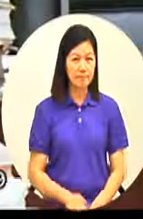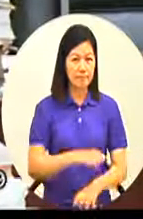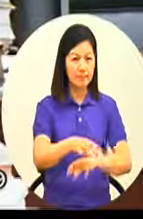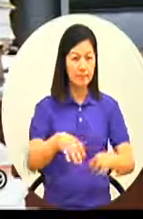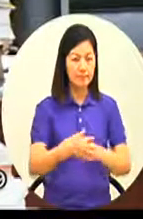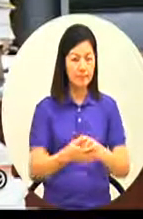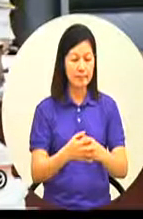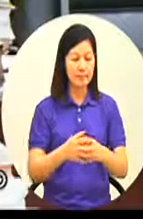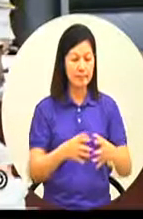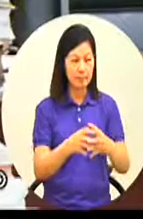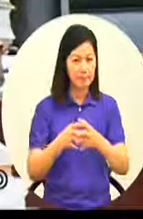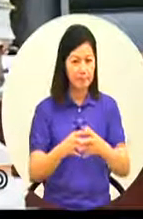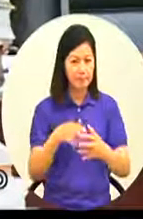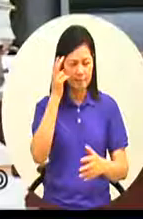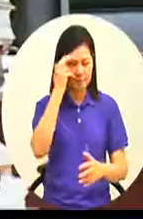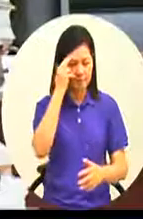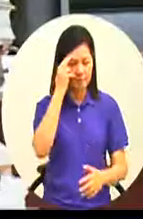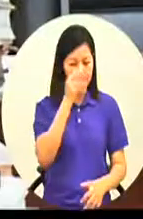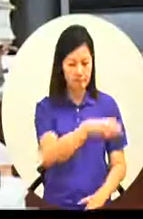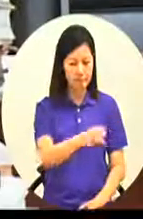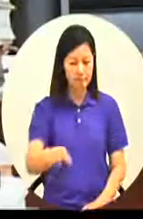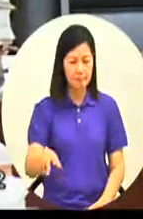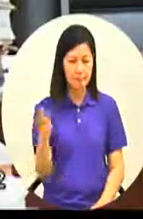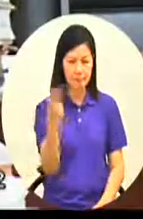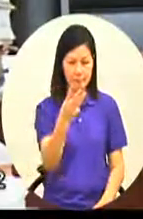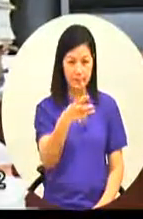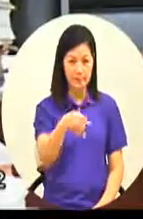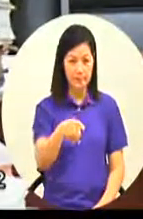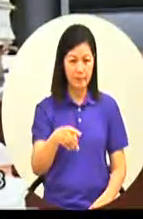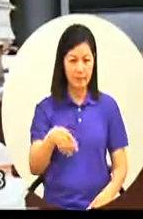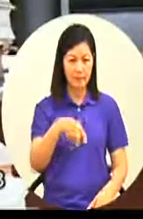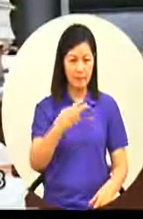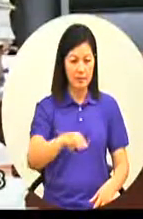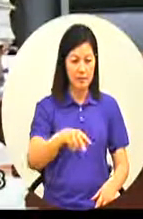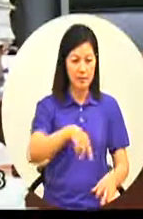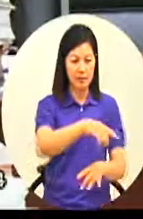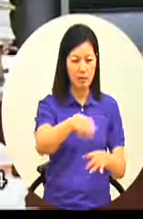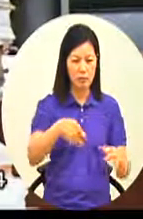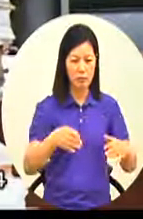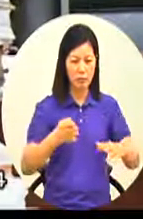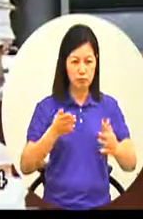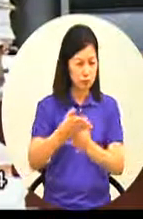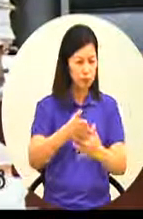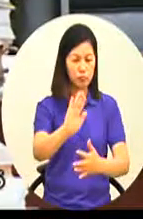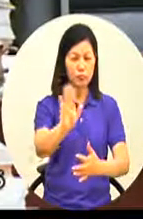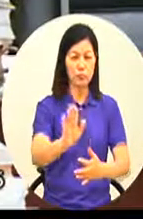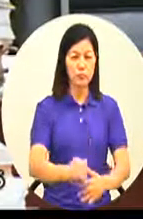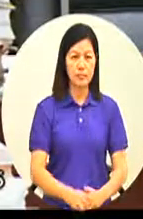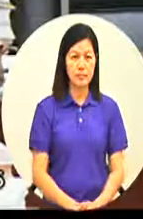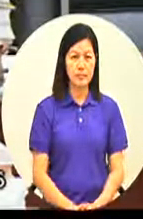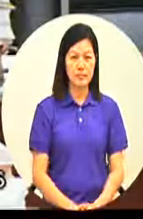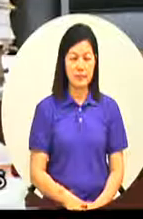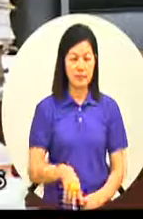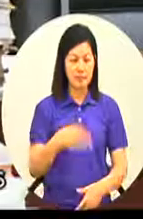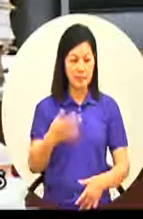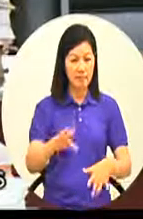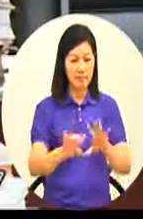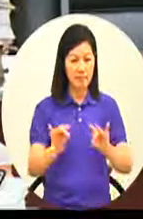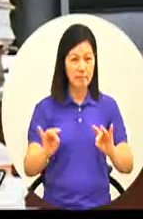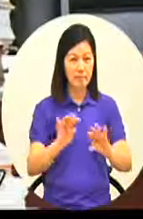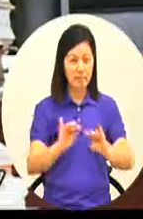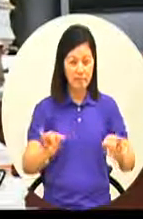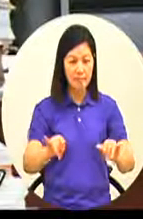持的这三个领域的三块的一个湿地，不容许切过去哈。那湿地如果说有时候我们会笑说啊，